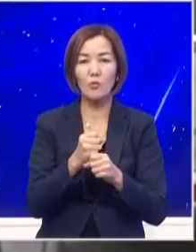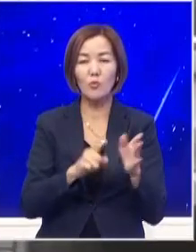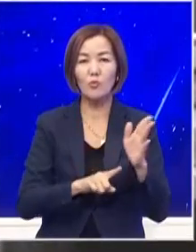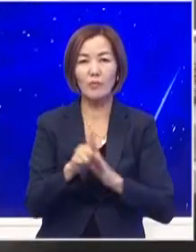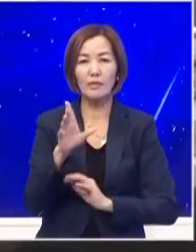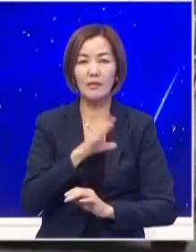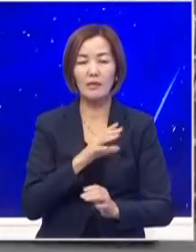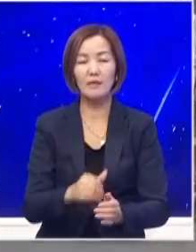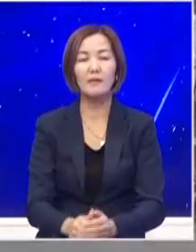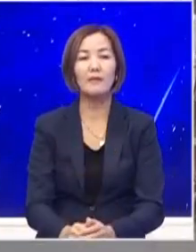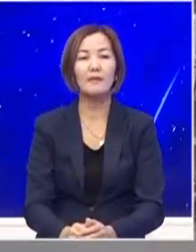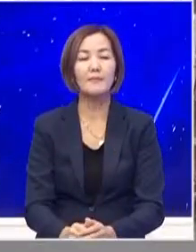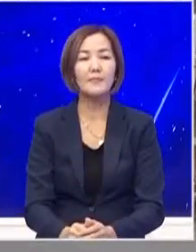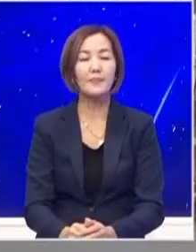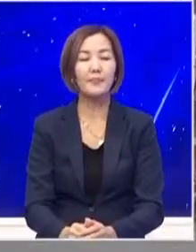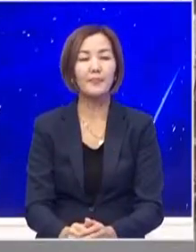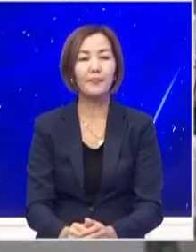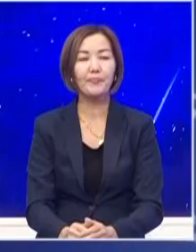бастады.